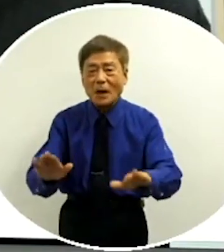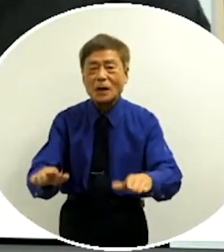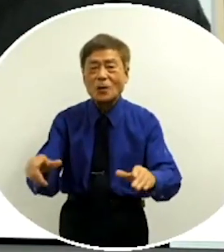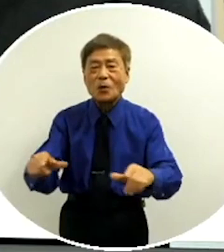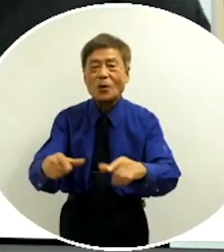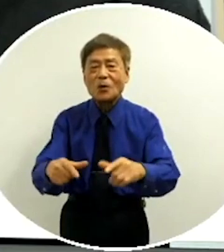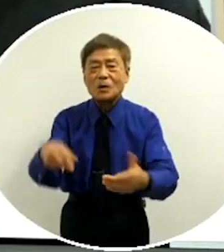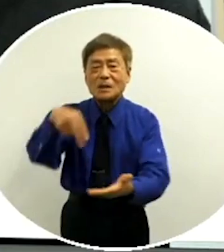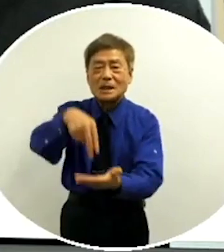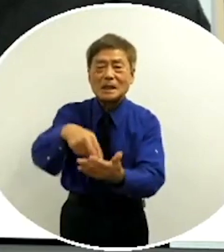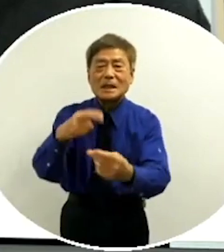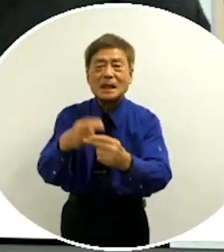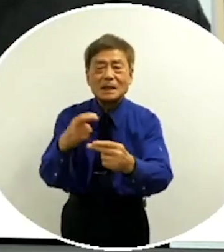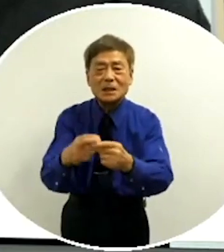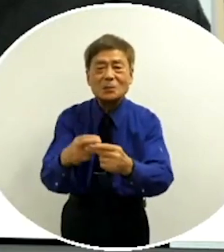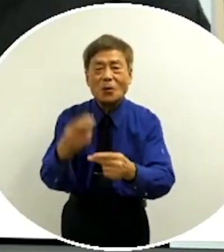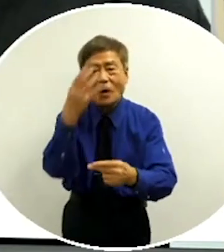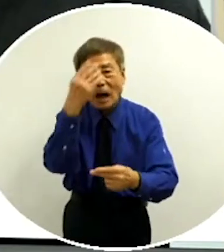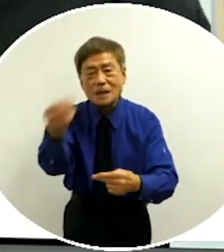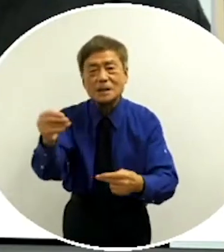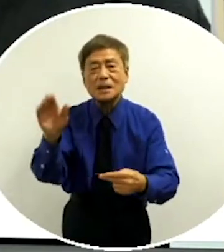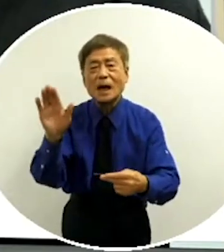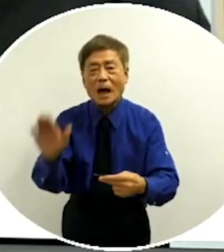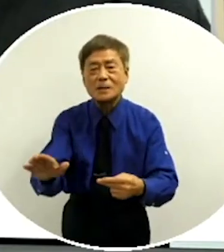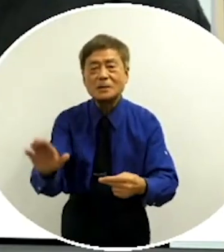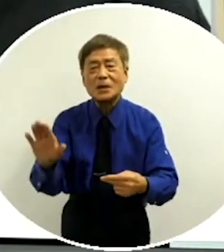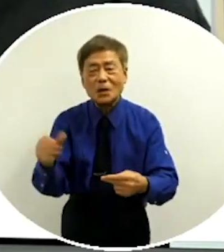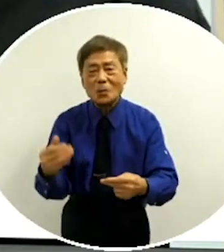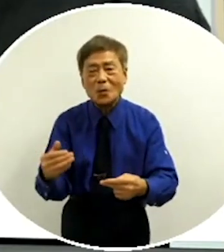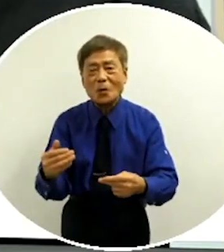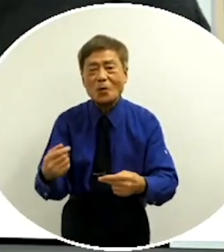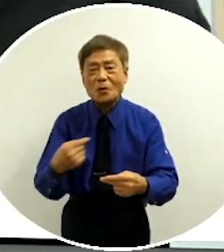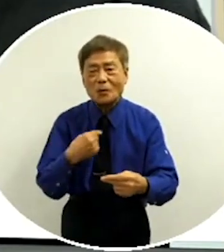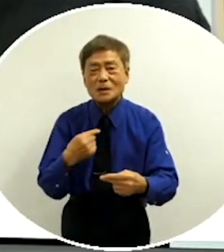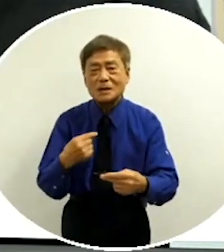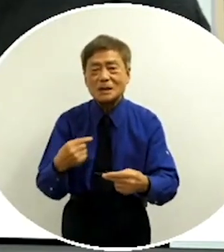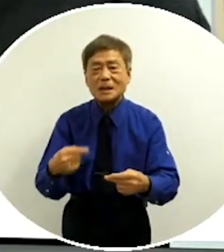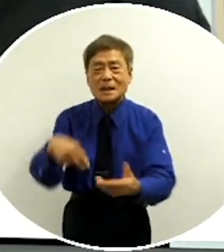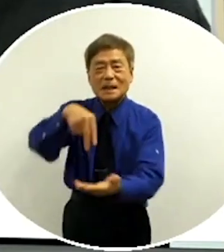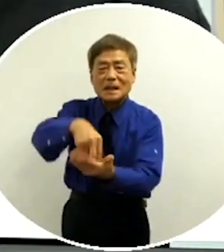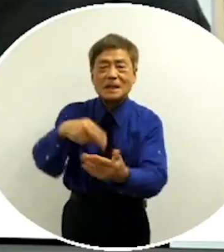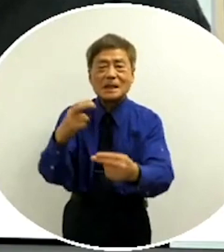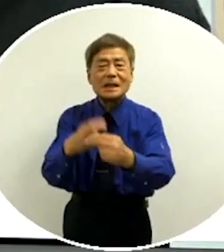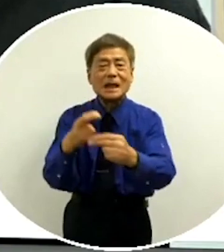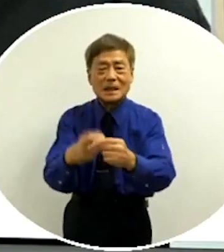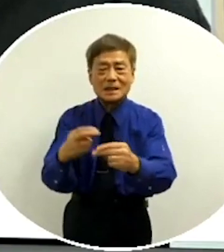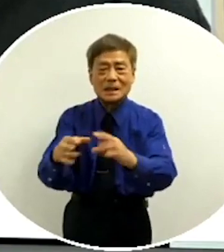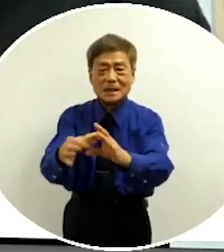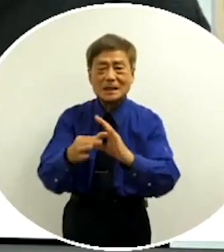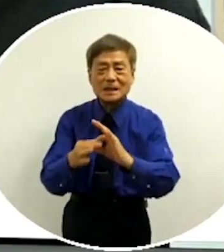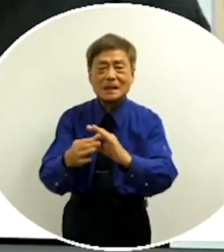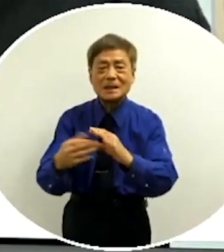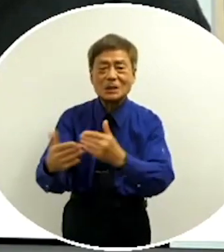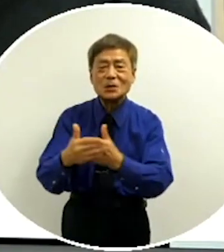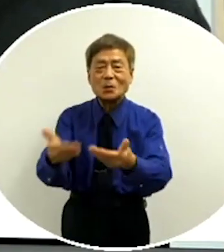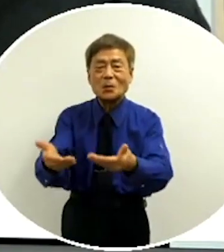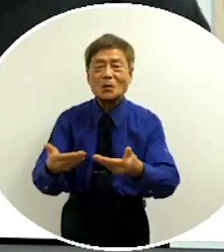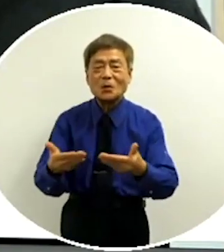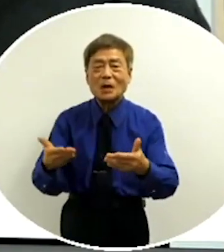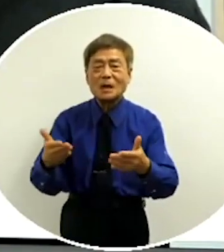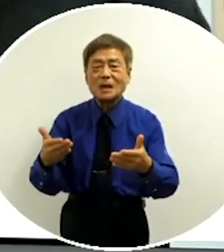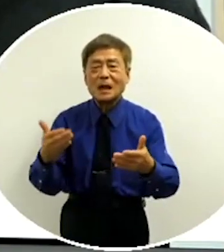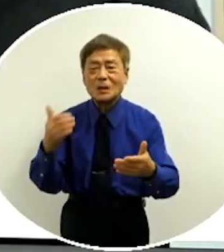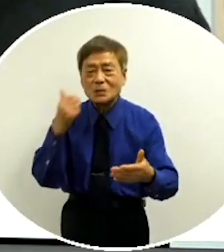声は聞こえるんだけれども我が党に関心のない人の行為をどうやって吸い上げていくか組み上げていくかということが大事だと思うので